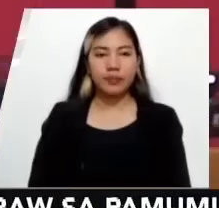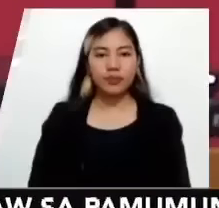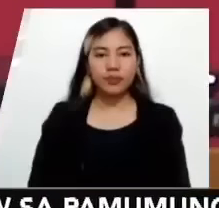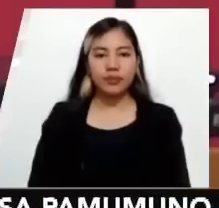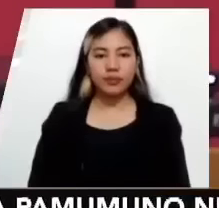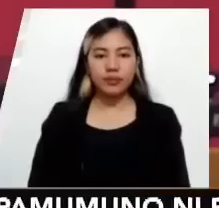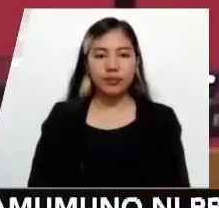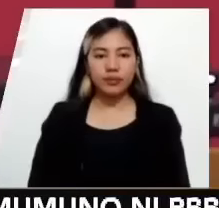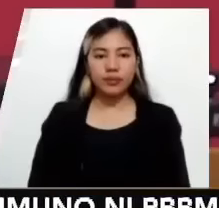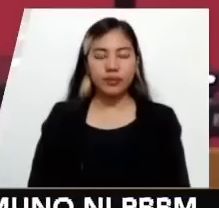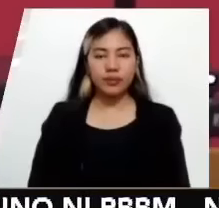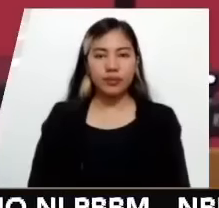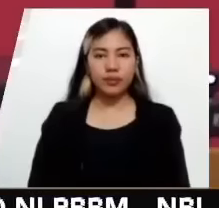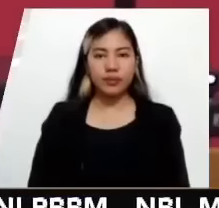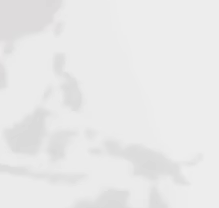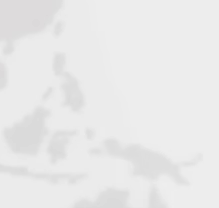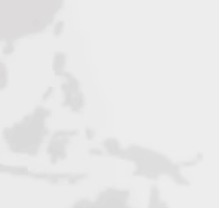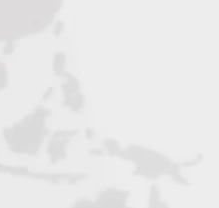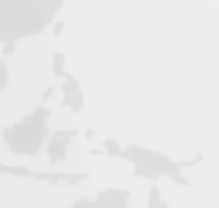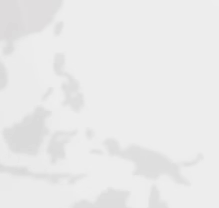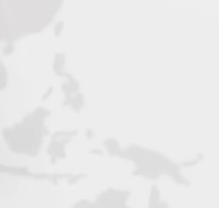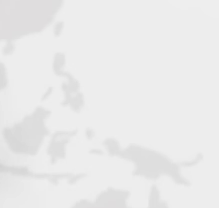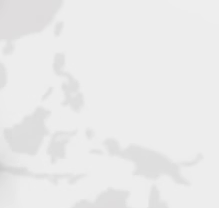GMA integrated news